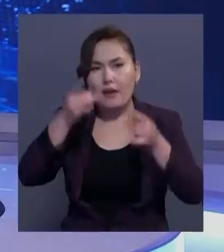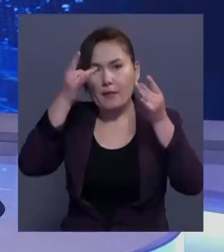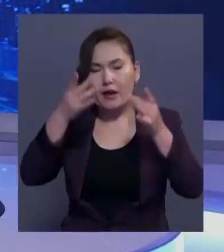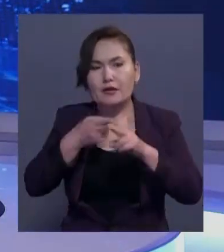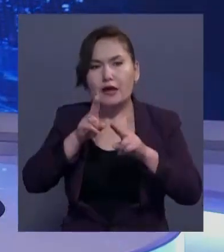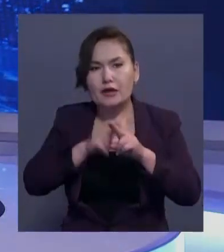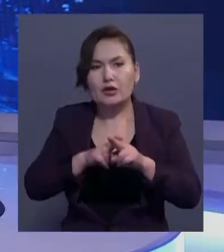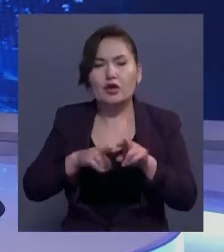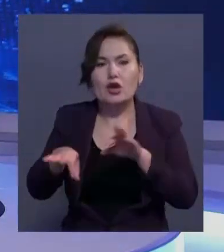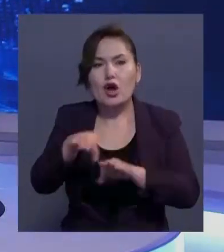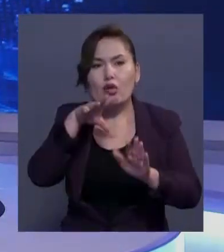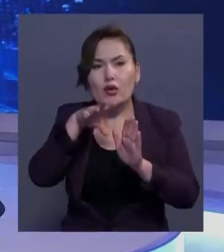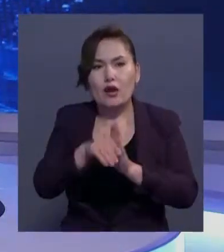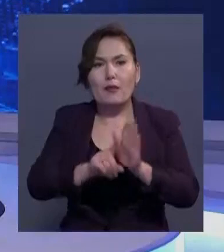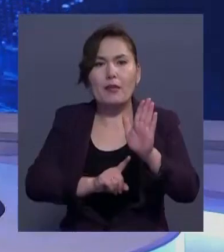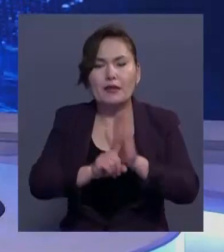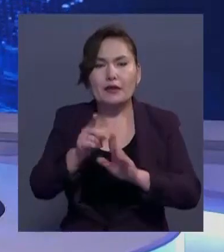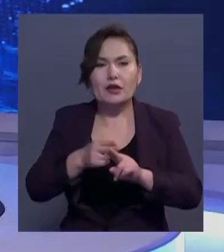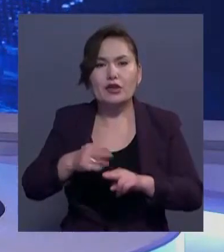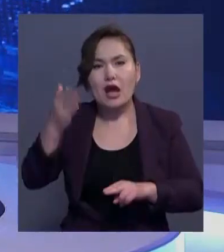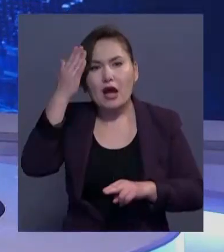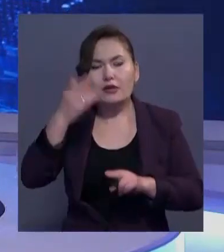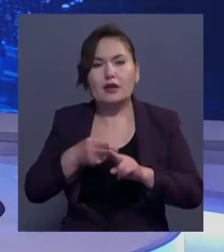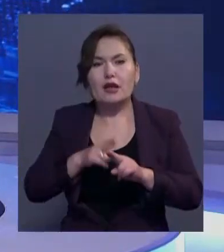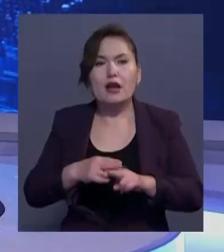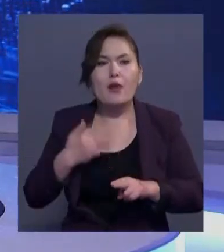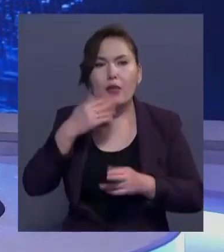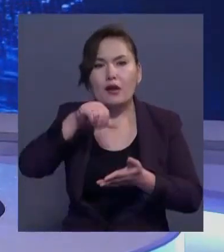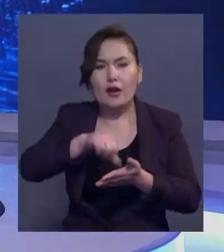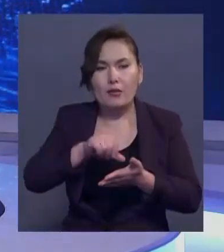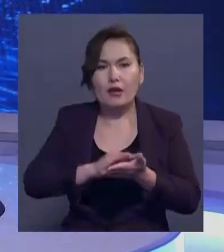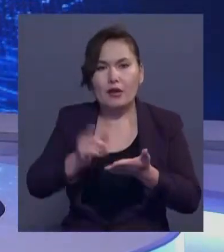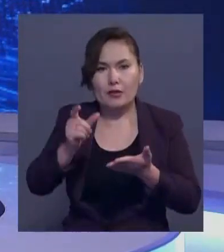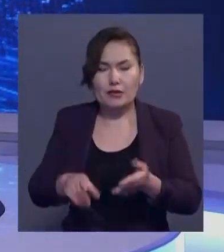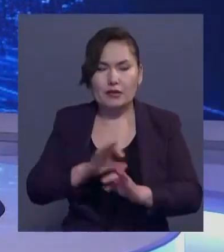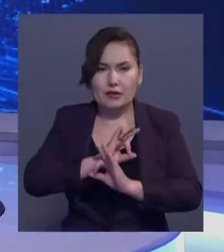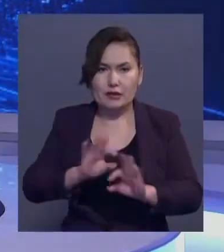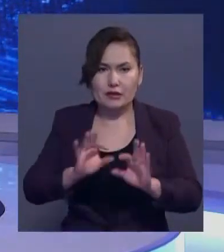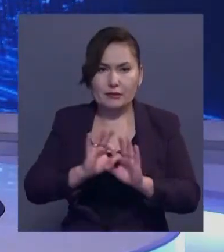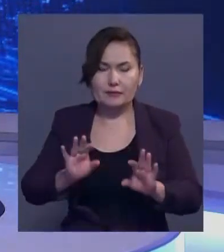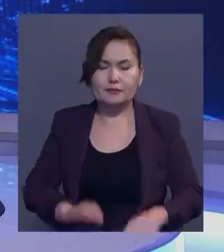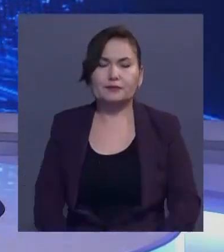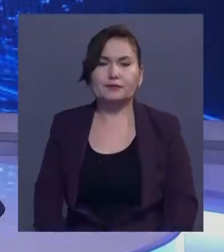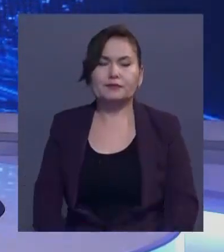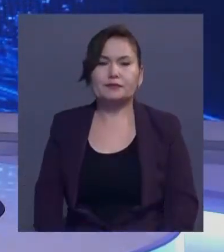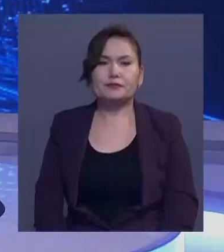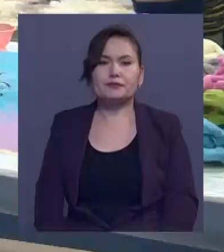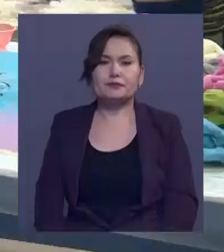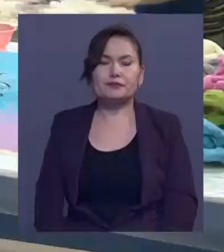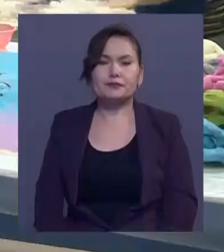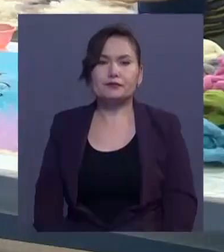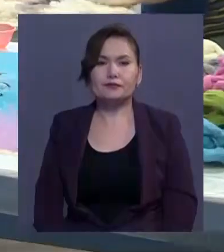ағартушылық жобасының аясында басталған. Дарынды этнос өкілдерімен өңірдегі әріптестеріміз жүздескен еді.